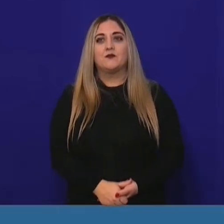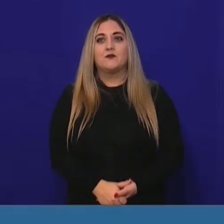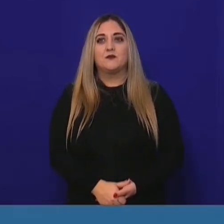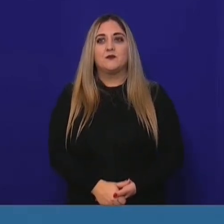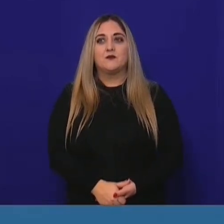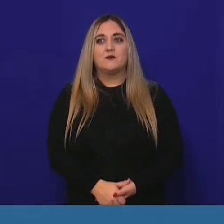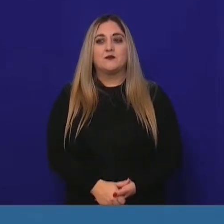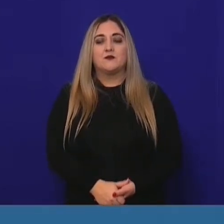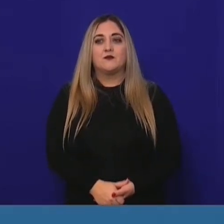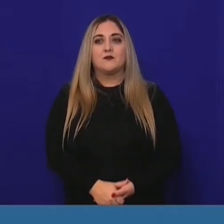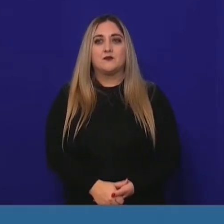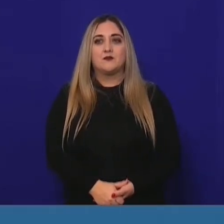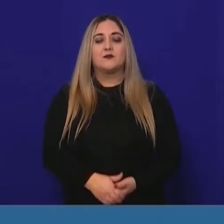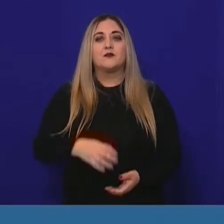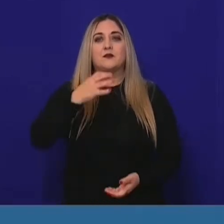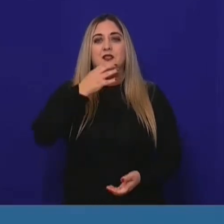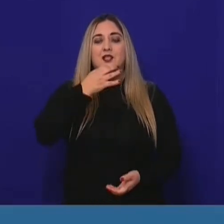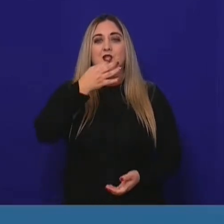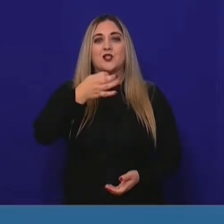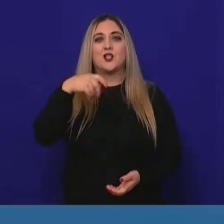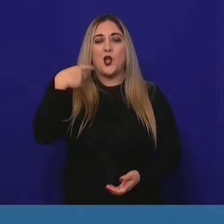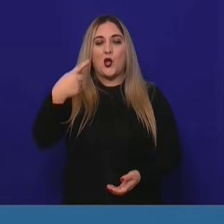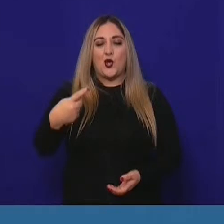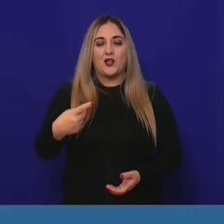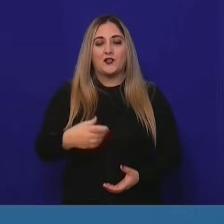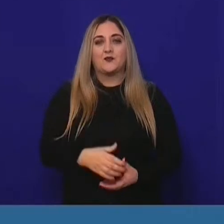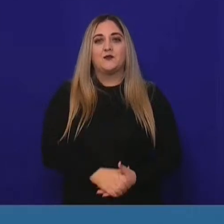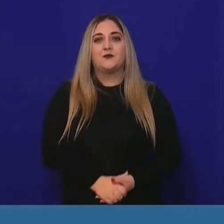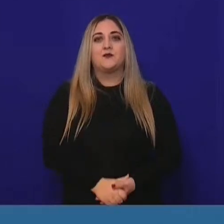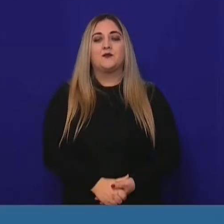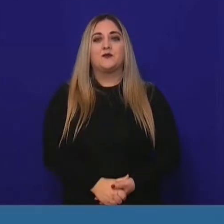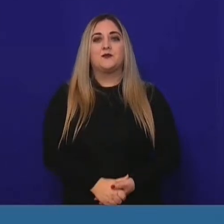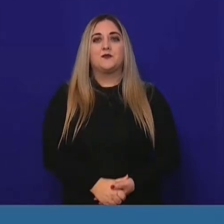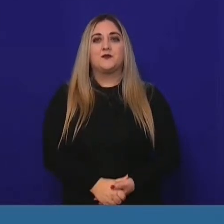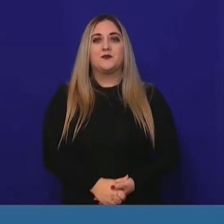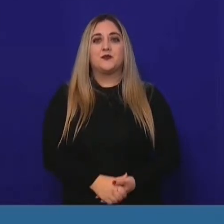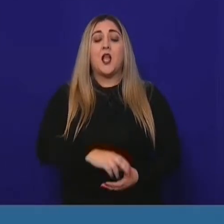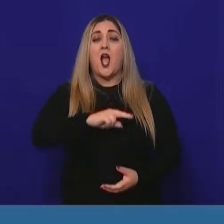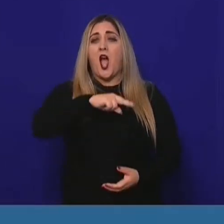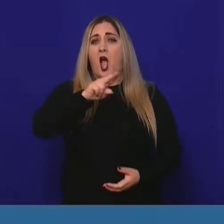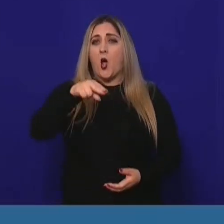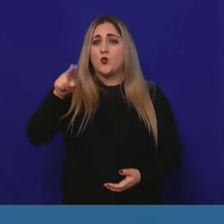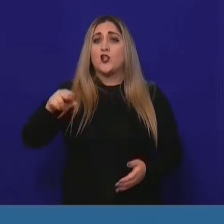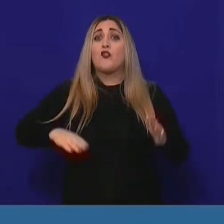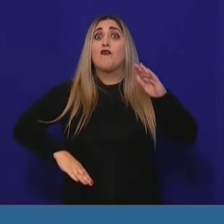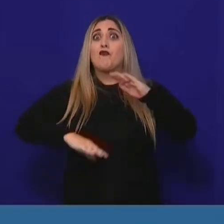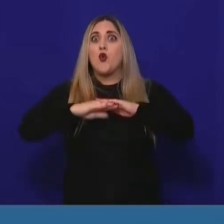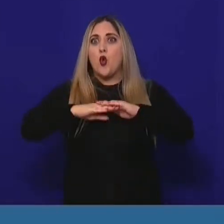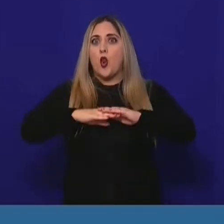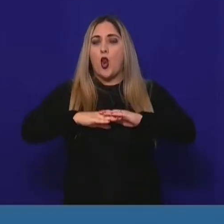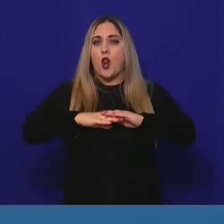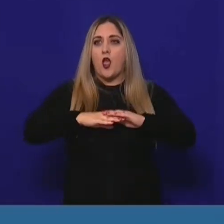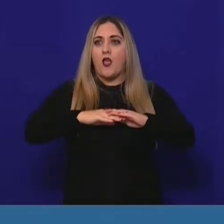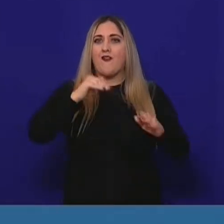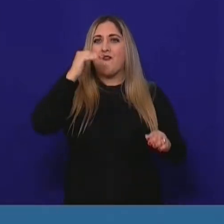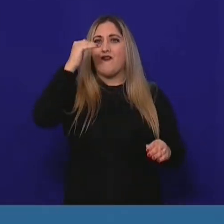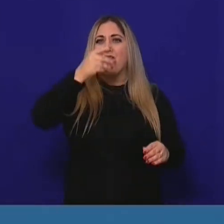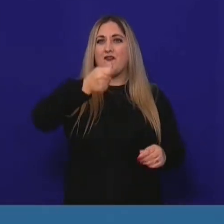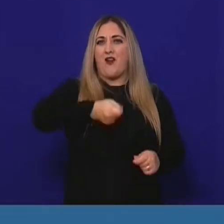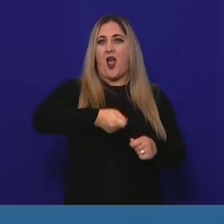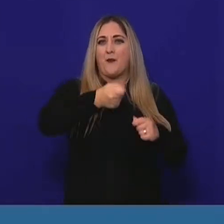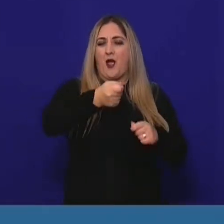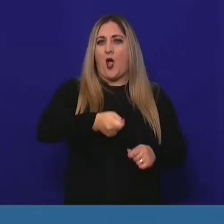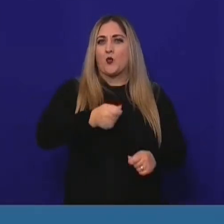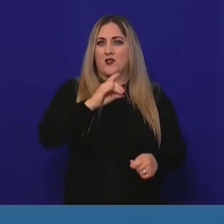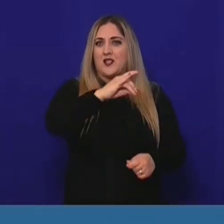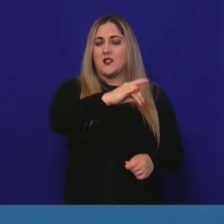Hi, good afternoon, Professor Gauci. Laura Calea from Malta today. Farmhouses in Gozo are fully booked. Are you guys anticipating a spike after